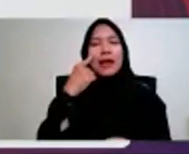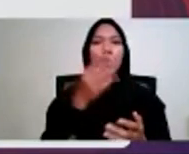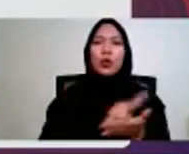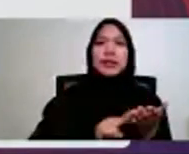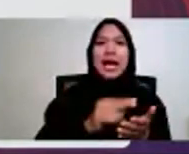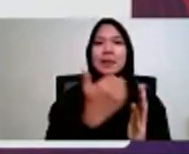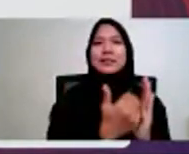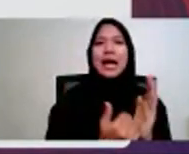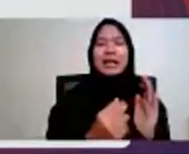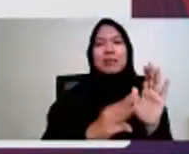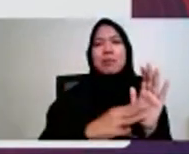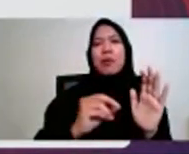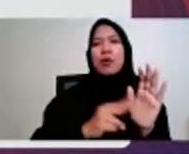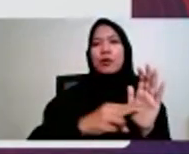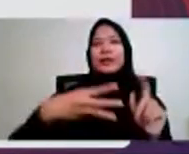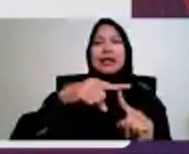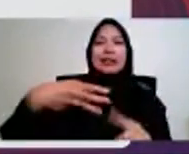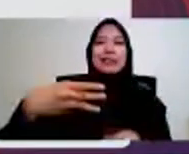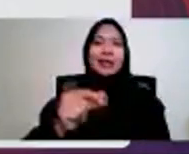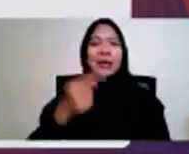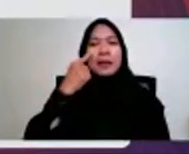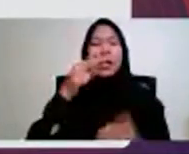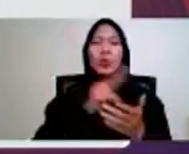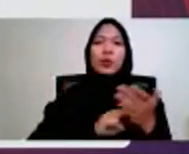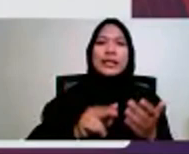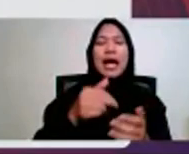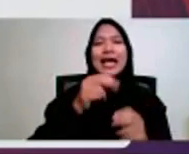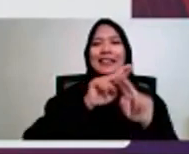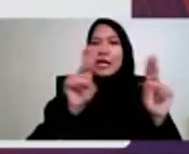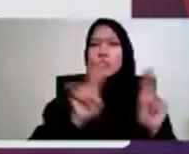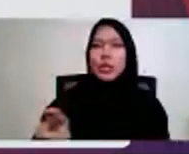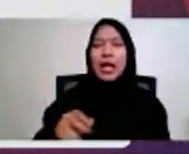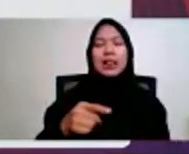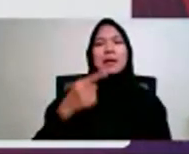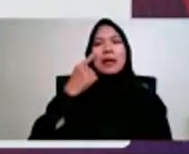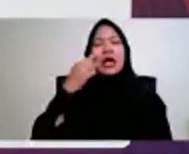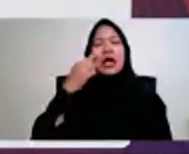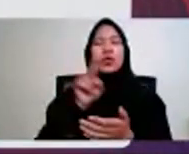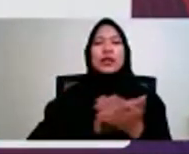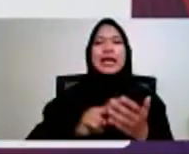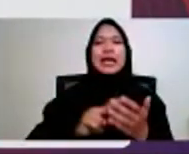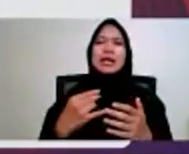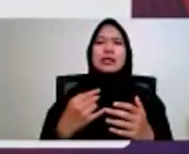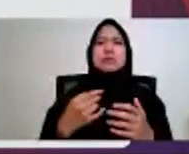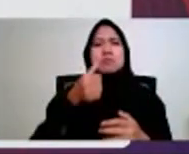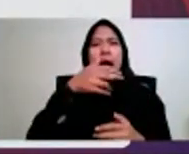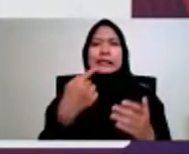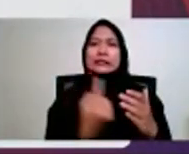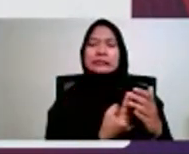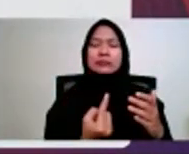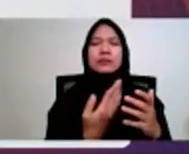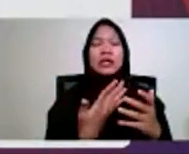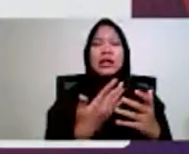matakuliah internasional Dracula kebanksentralan di FB UGM yang biasanya juga saya sering ngajar